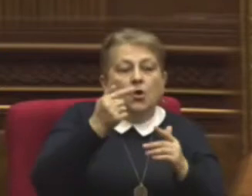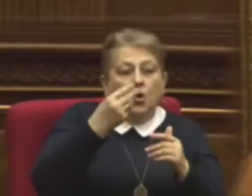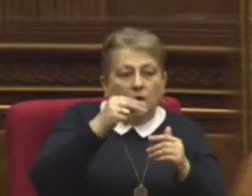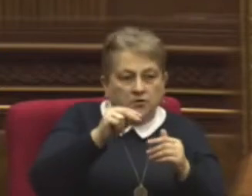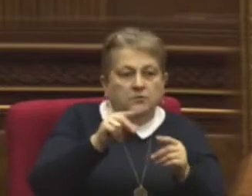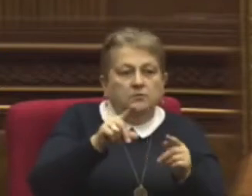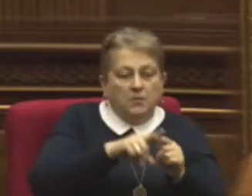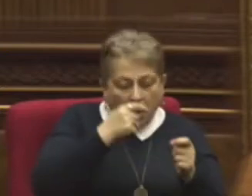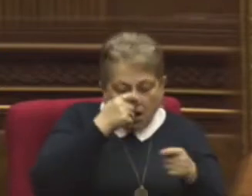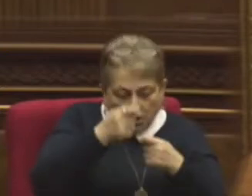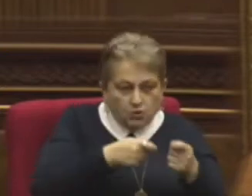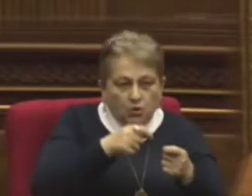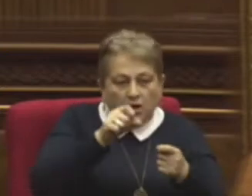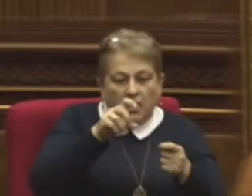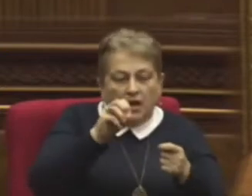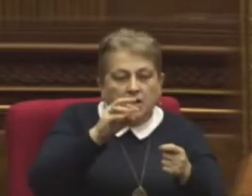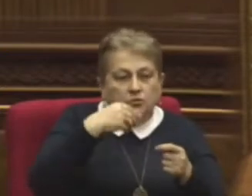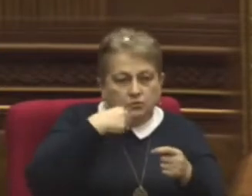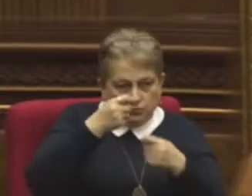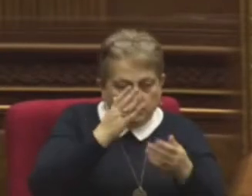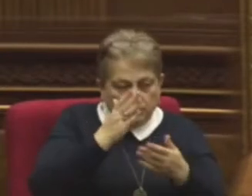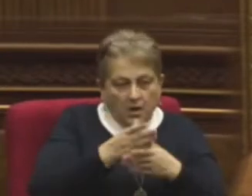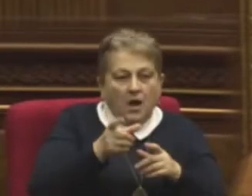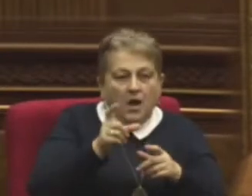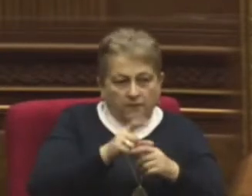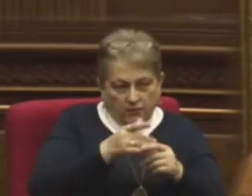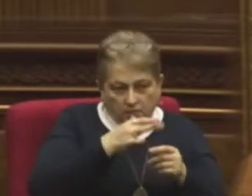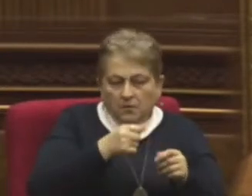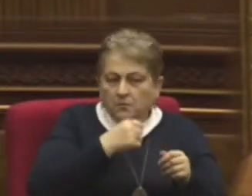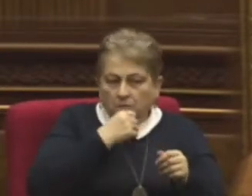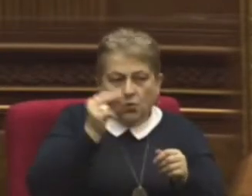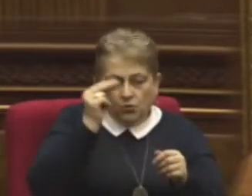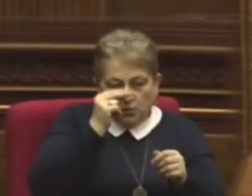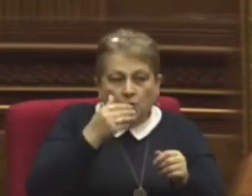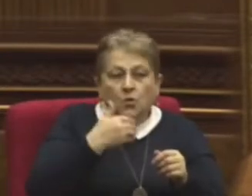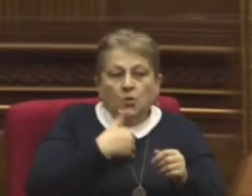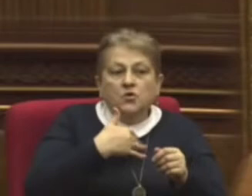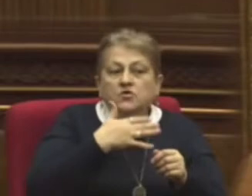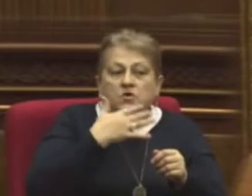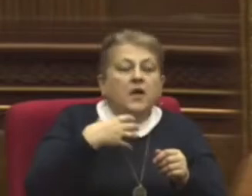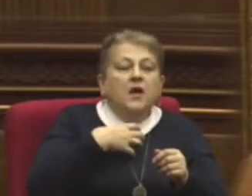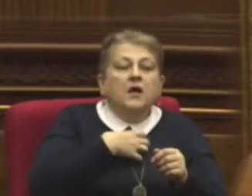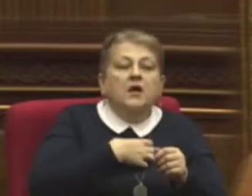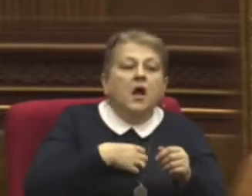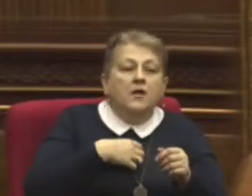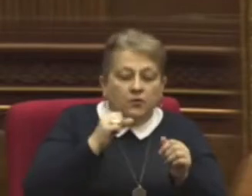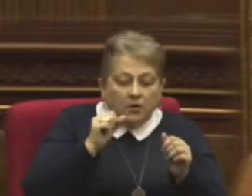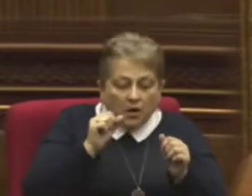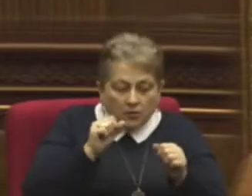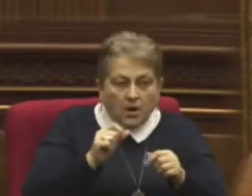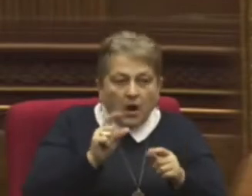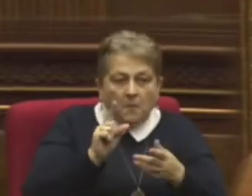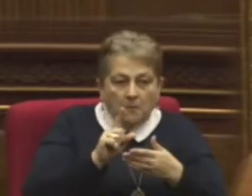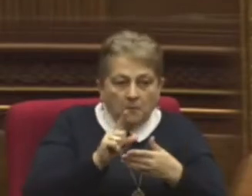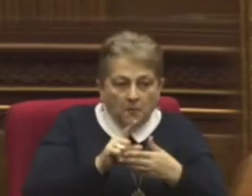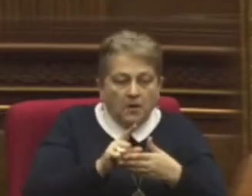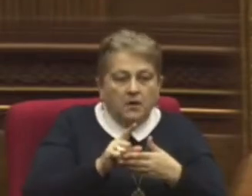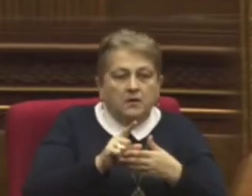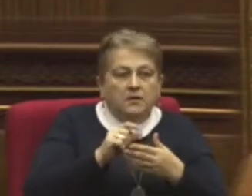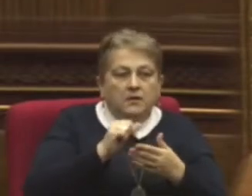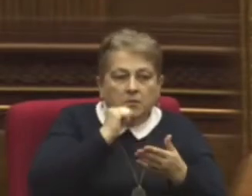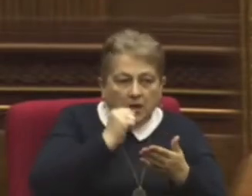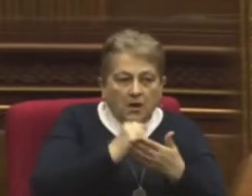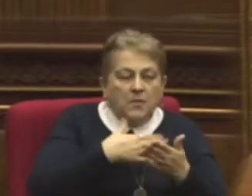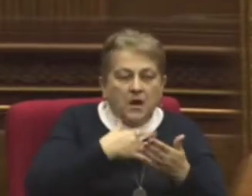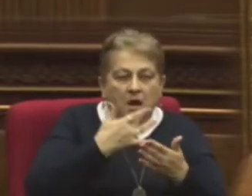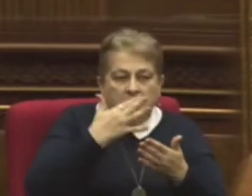եւ կատարում եմ հետազոտություն 50-ից ավել տարիքում ուսանող որպես։ Ուզում ասած, շատ կարևոր կարողություն է, որ պետք է անպայման հիմնականում